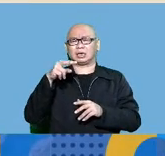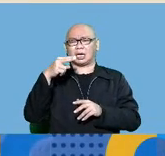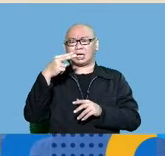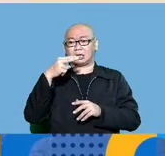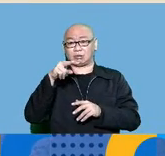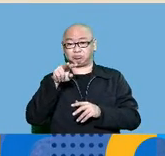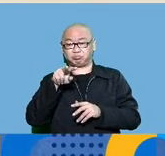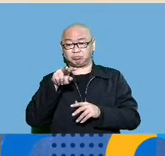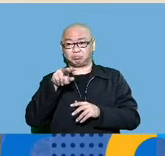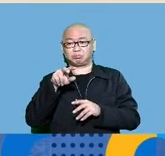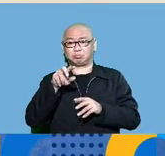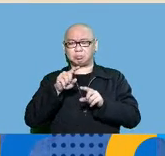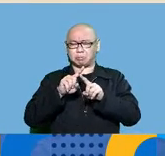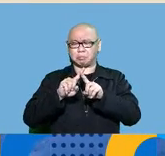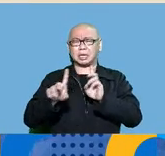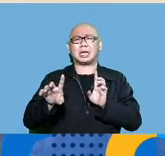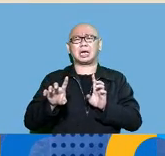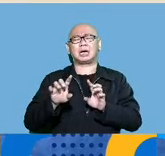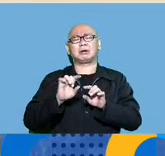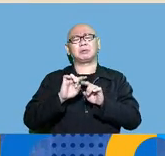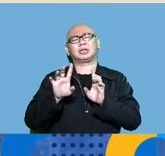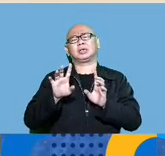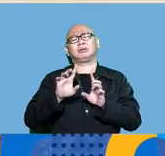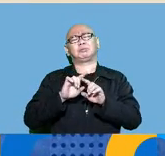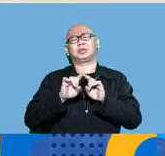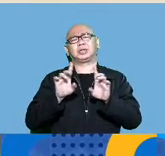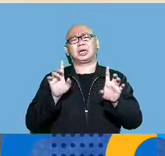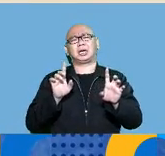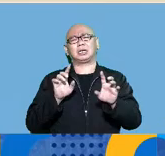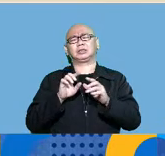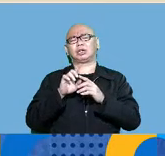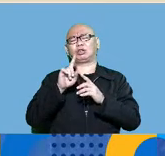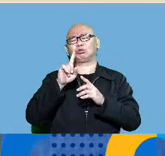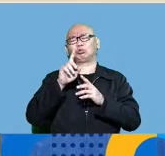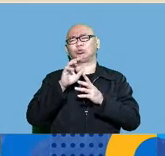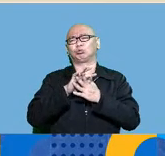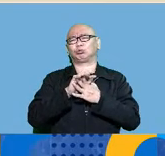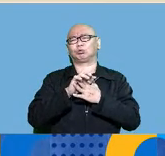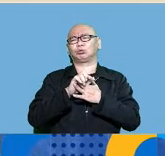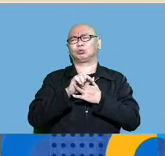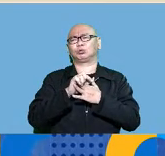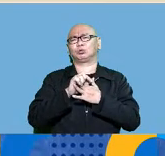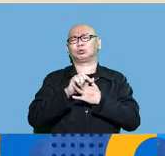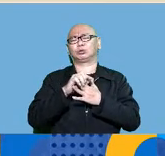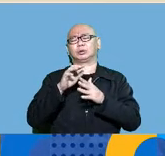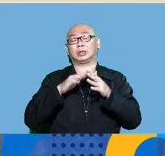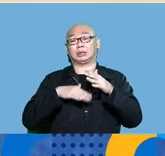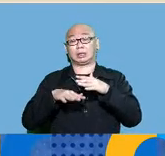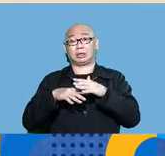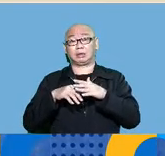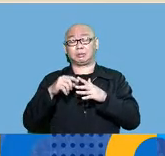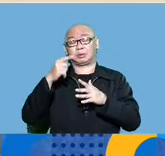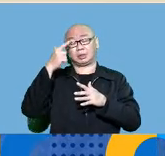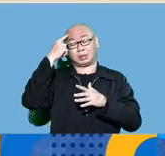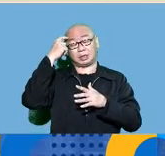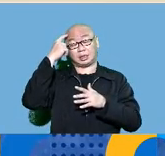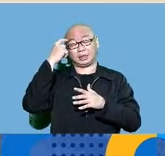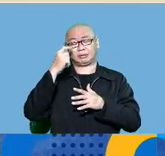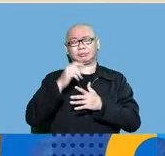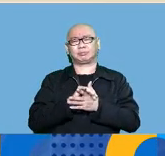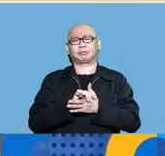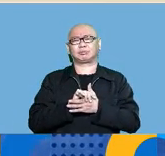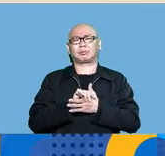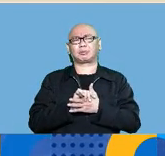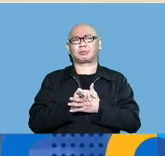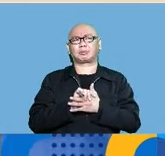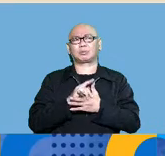Pada tahap 1 untuk yang project based learning dan tahap 1 pada